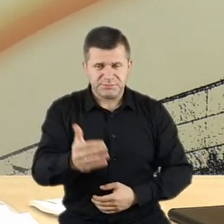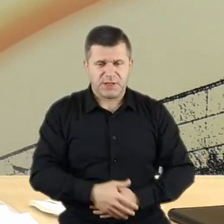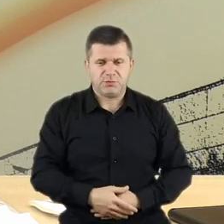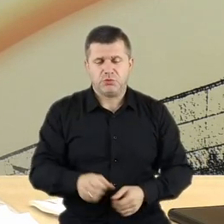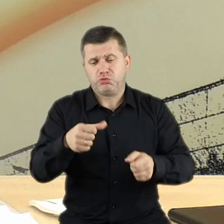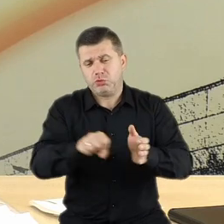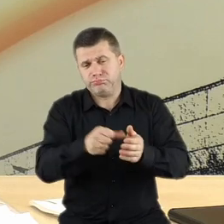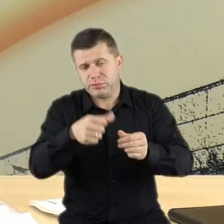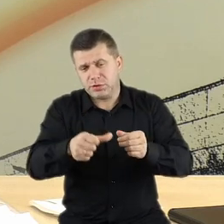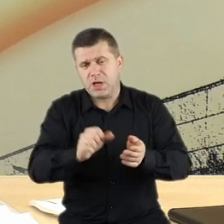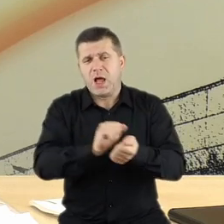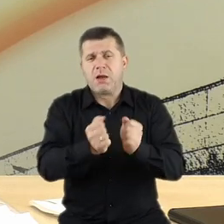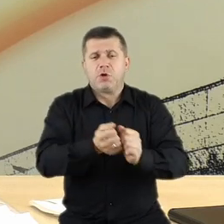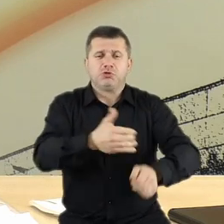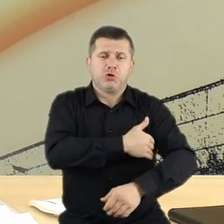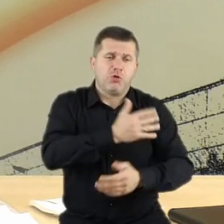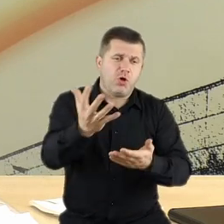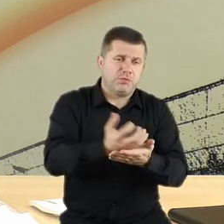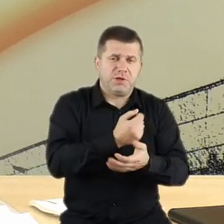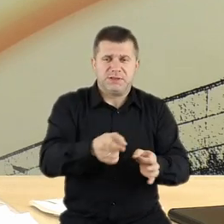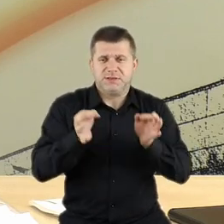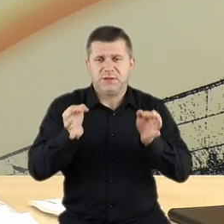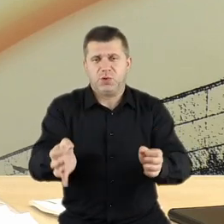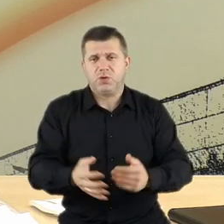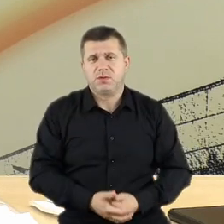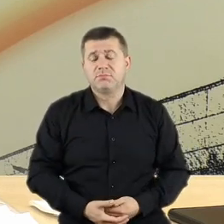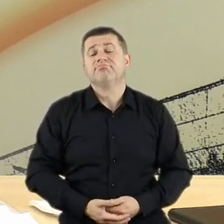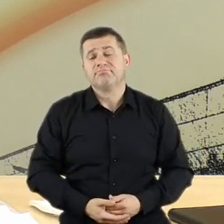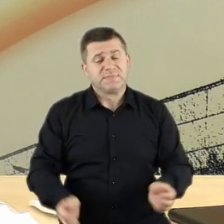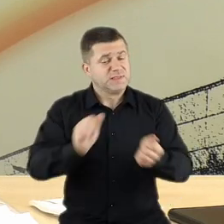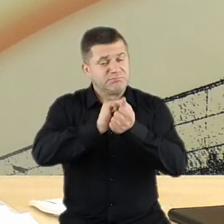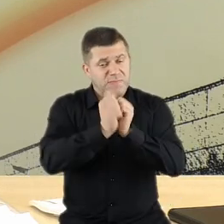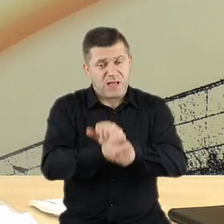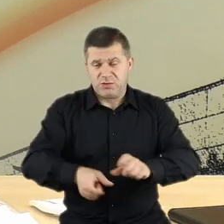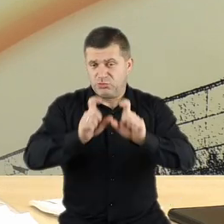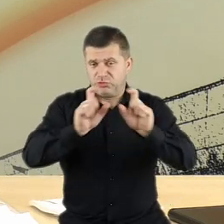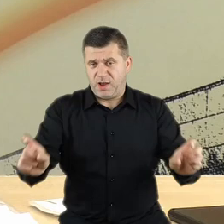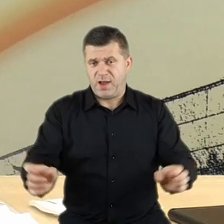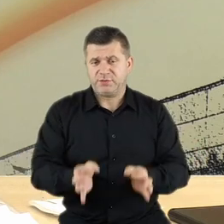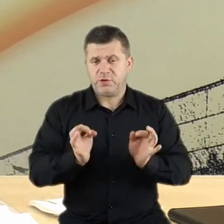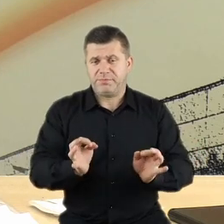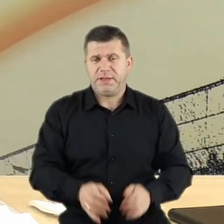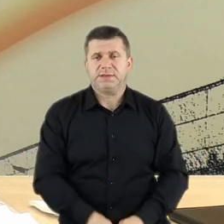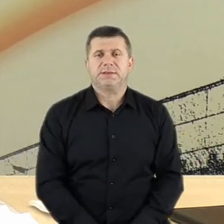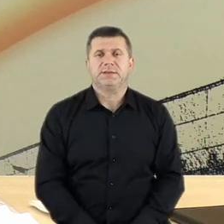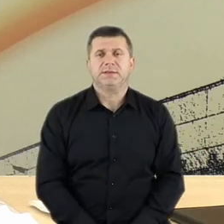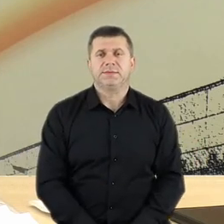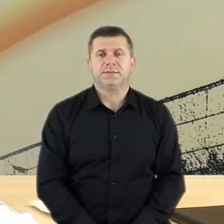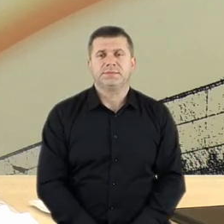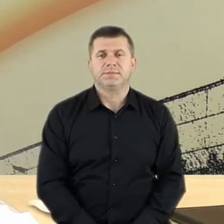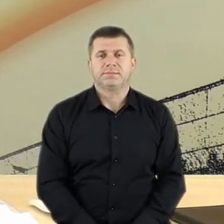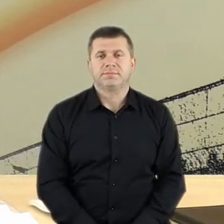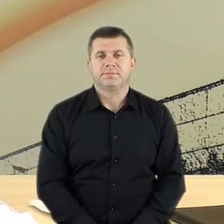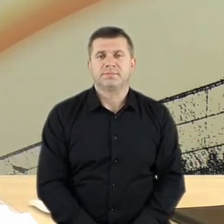czy do szkoły odbierają no tak się zmieniły czasy gdy No nie ma